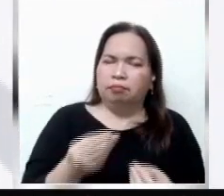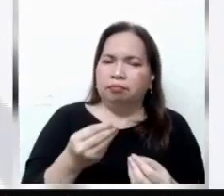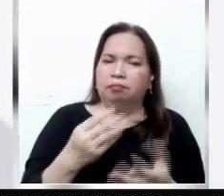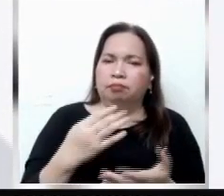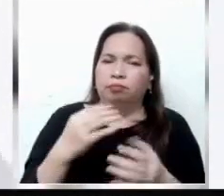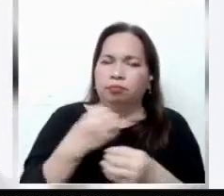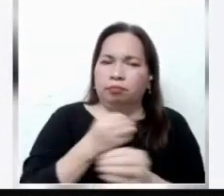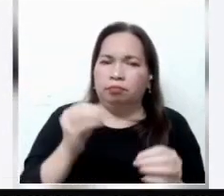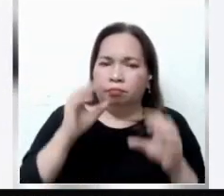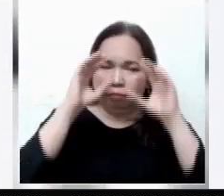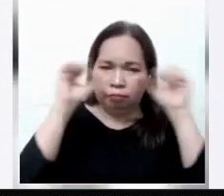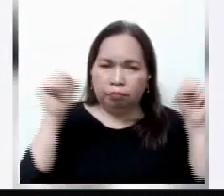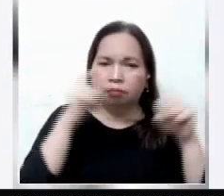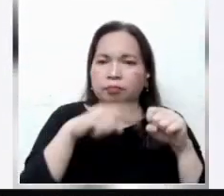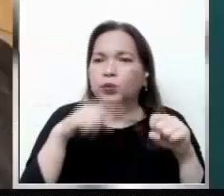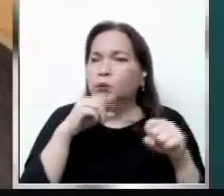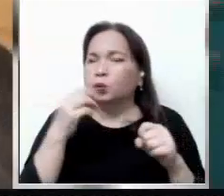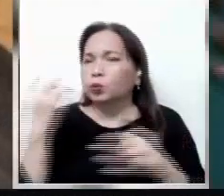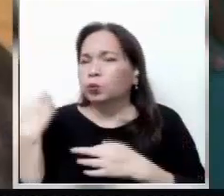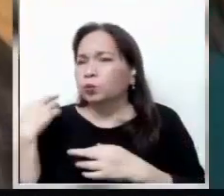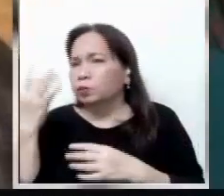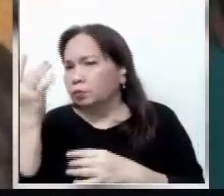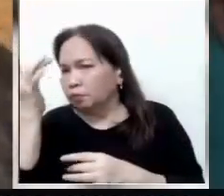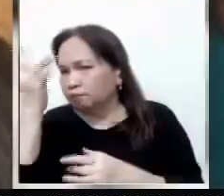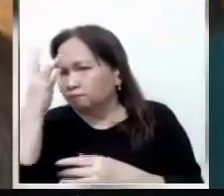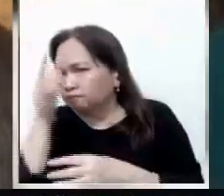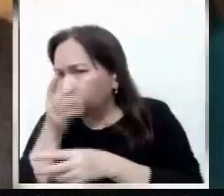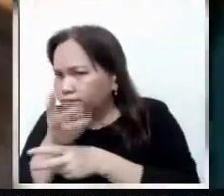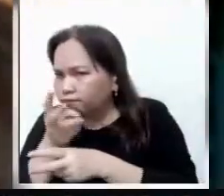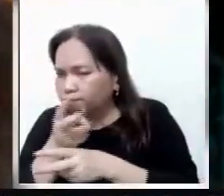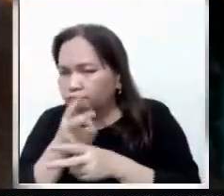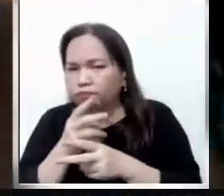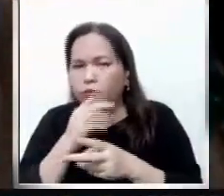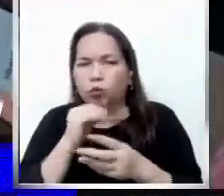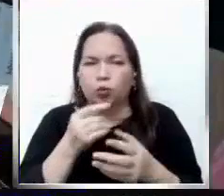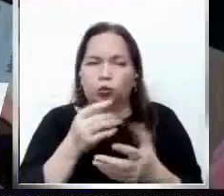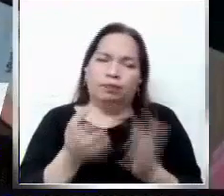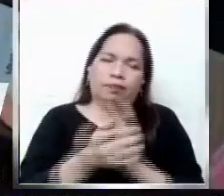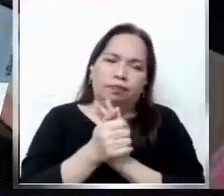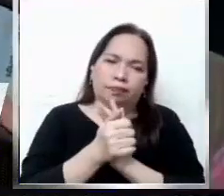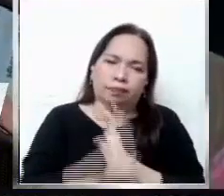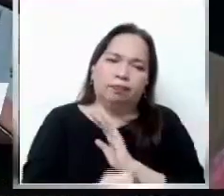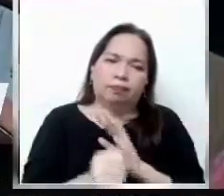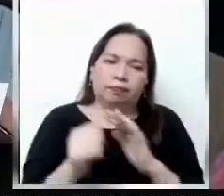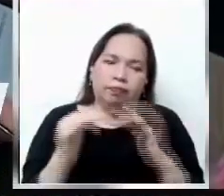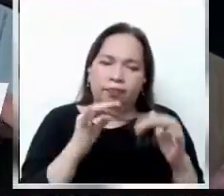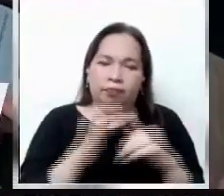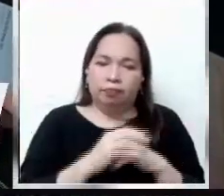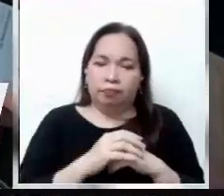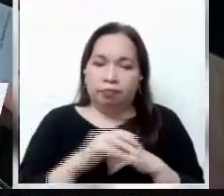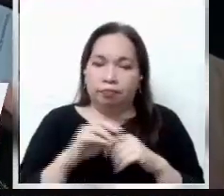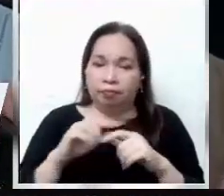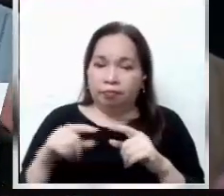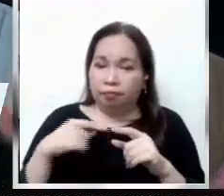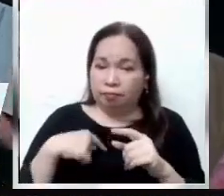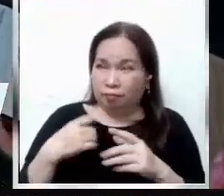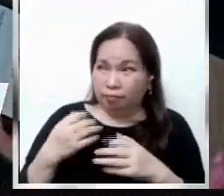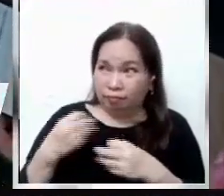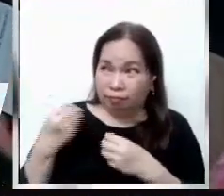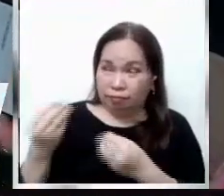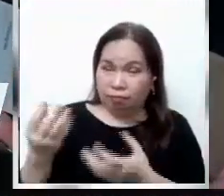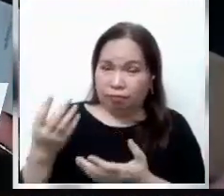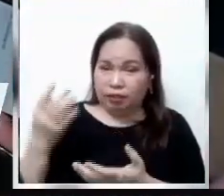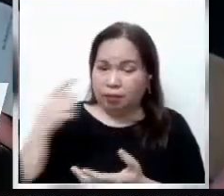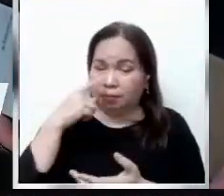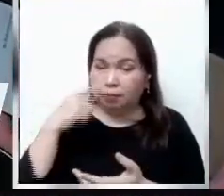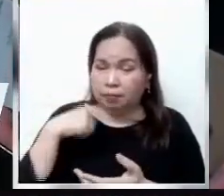ang pangangalap ng intel sa mga espesyalista. Paliwanag ng Committee on Finance. Gusto ba na pilayan yung Presidente? Di ba? Kung sinabi niyang kailangan